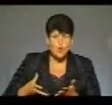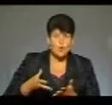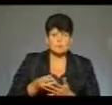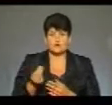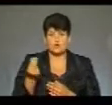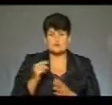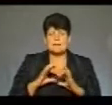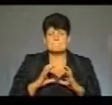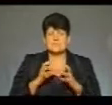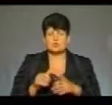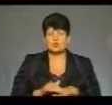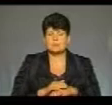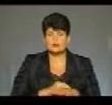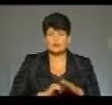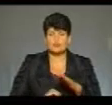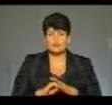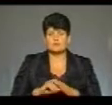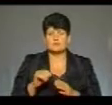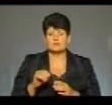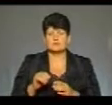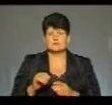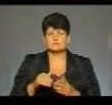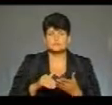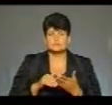коштами Міжнародного благодійного фонду «Let's help» або